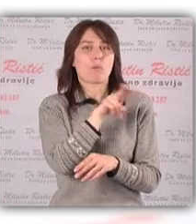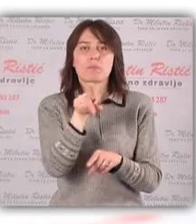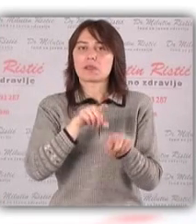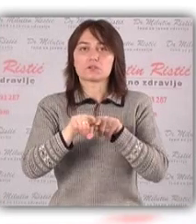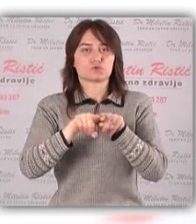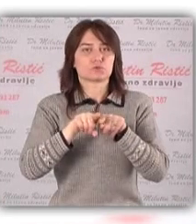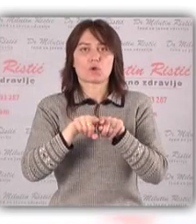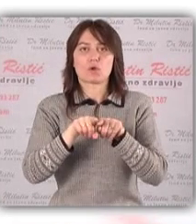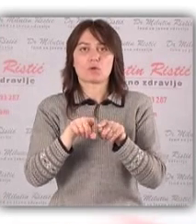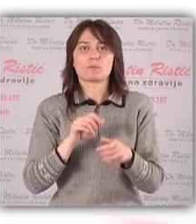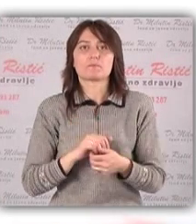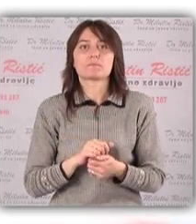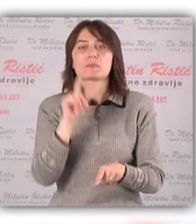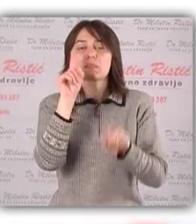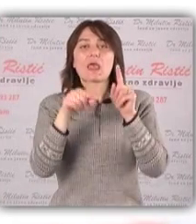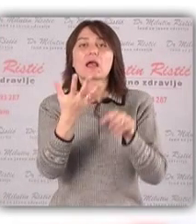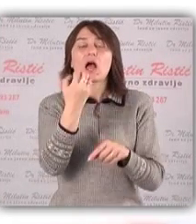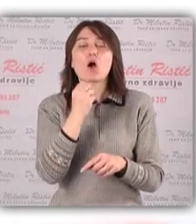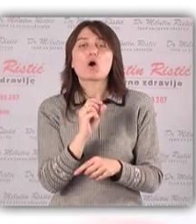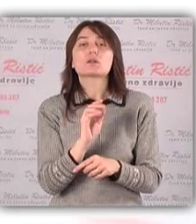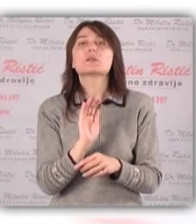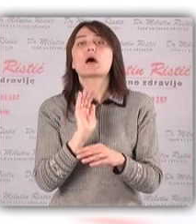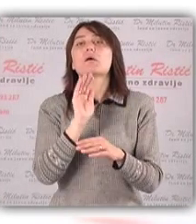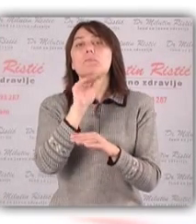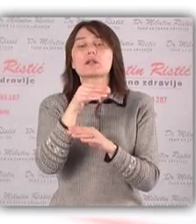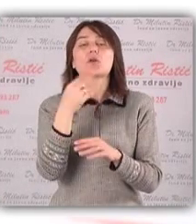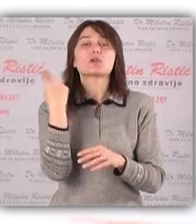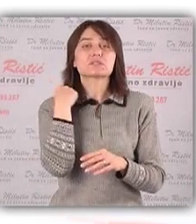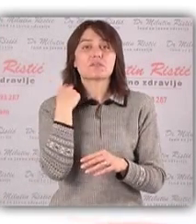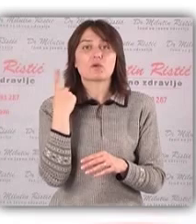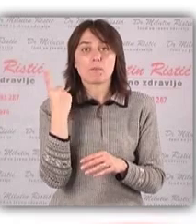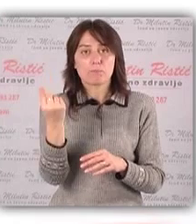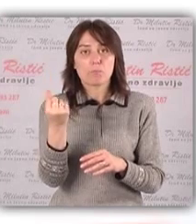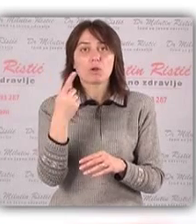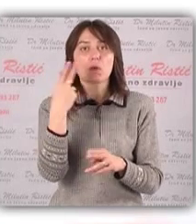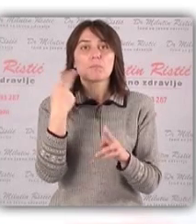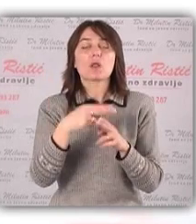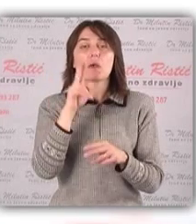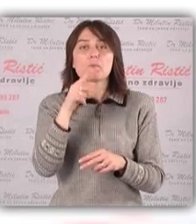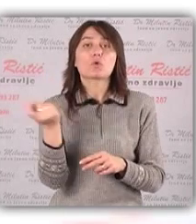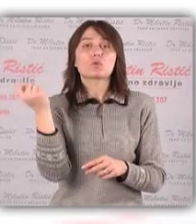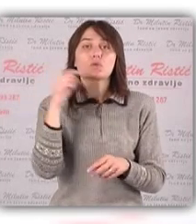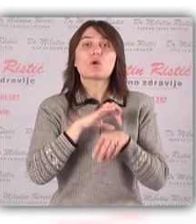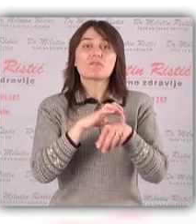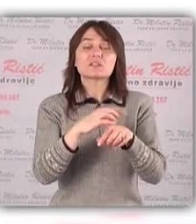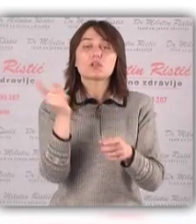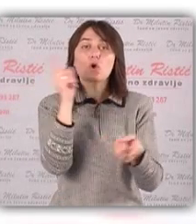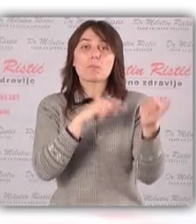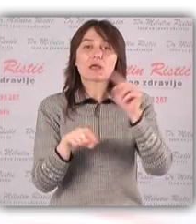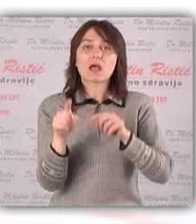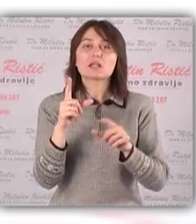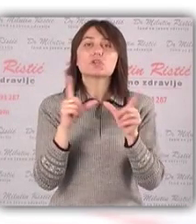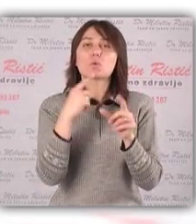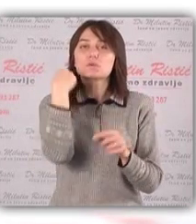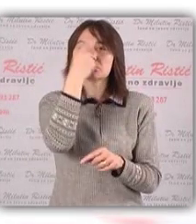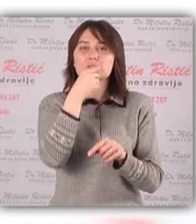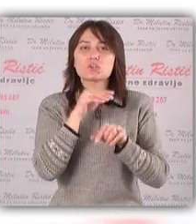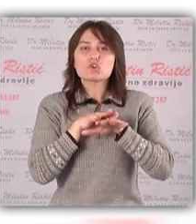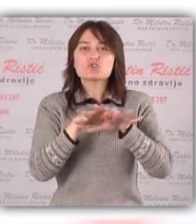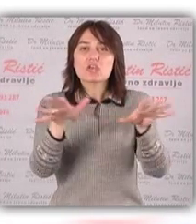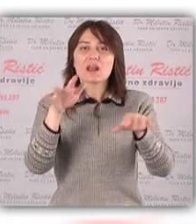prisutna kod oba partnera. Neke od polno prenosivih bolesti mogu dovesti do komplikacija u